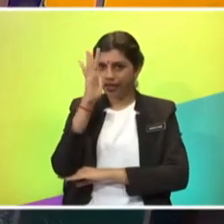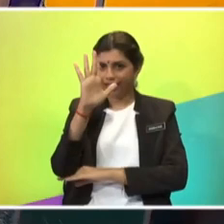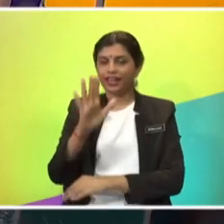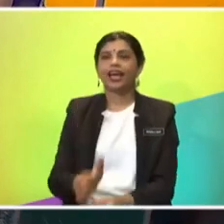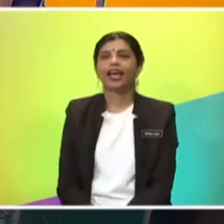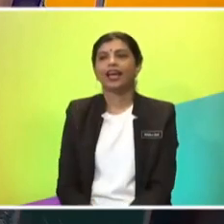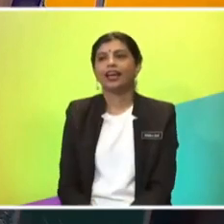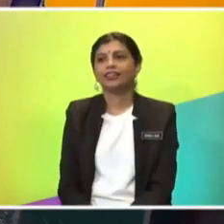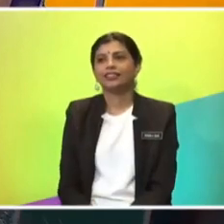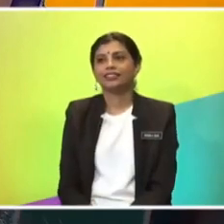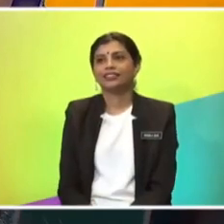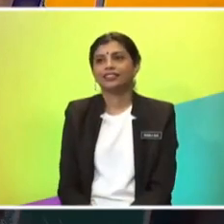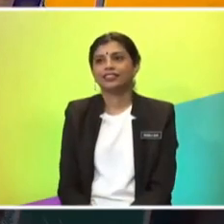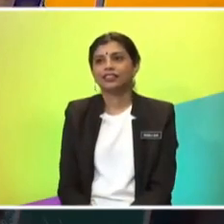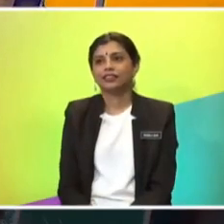Betul.